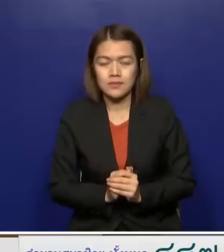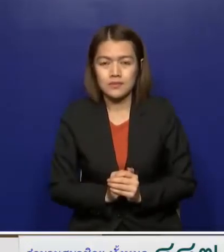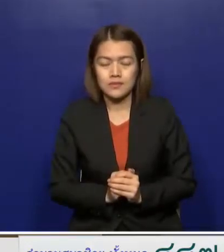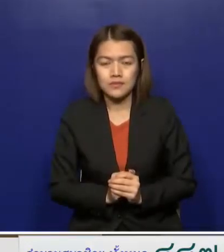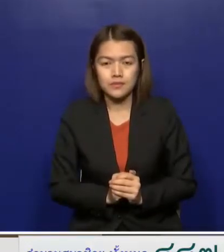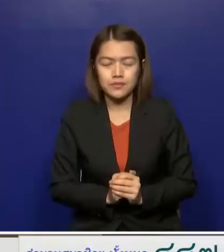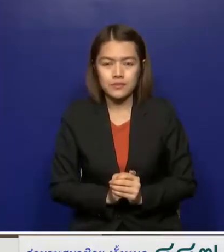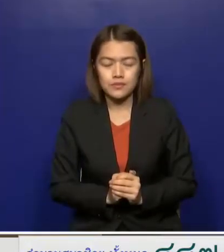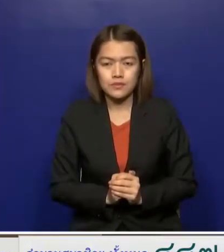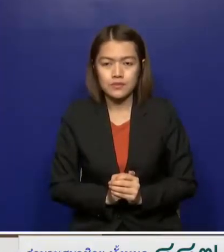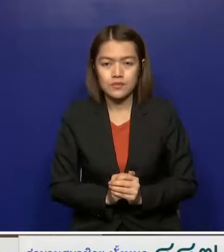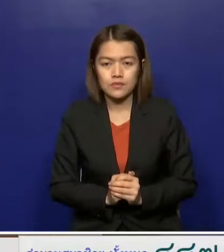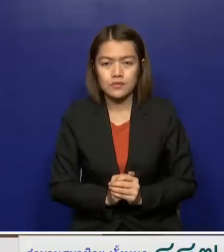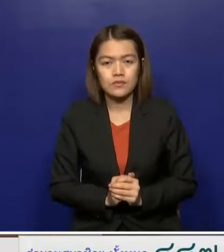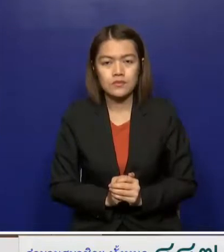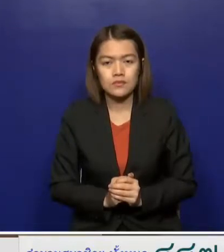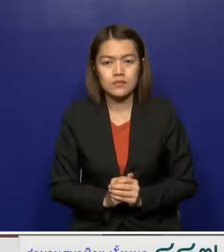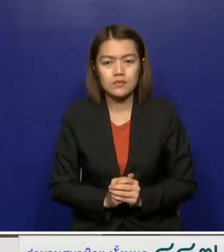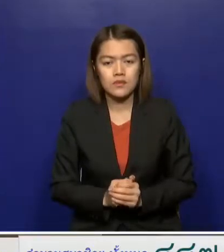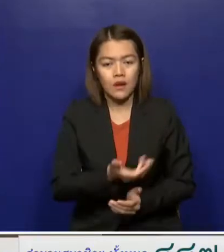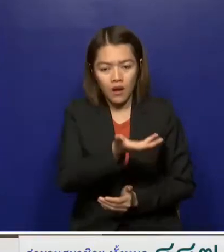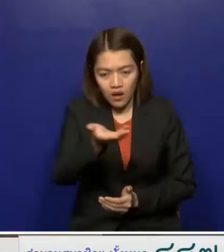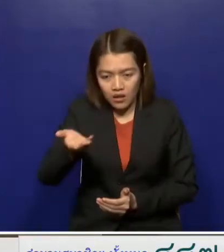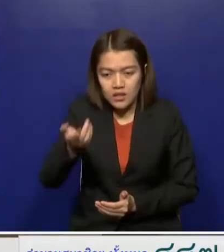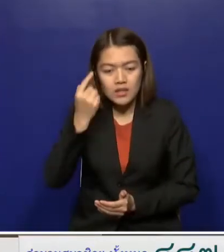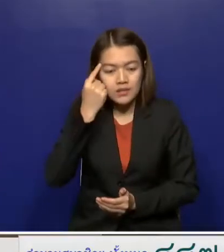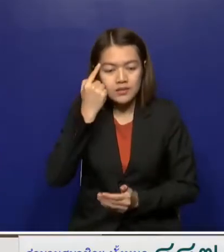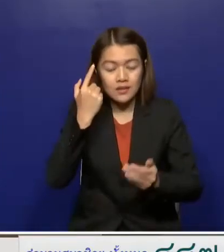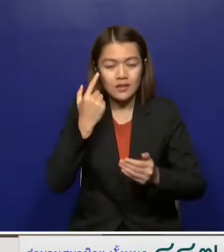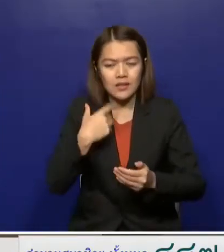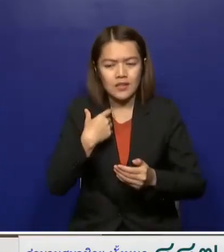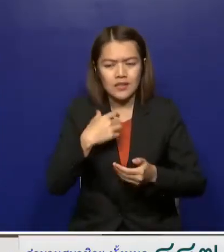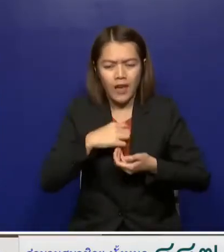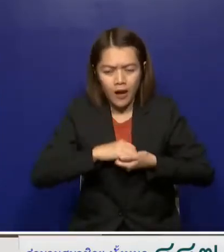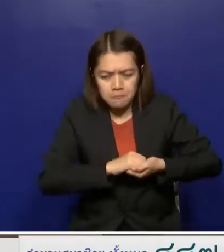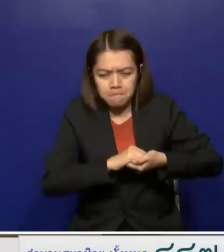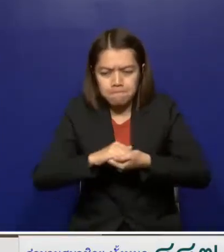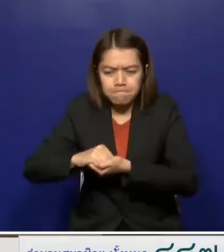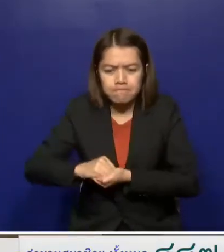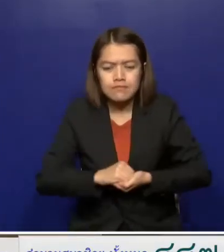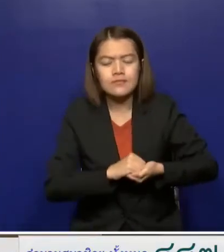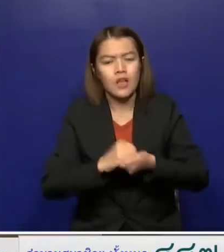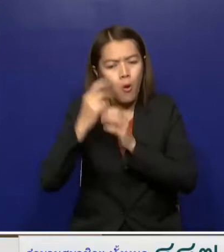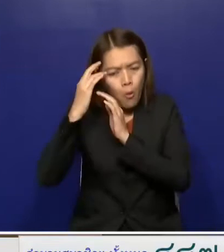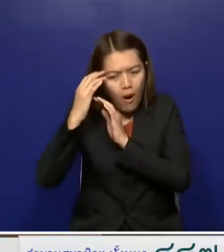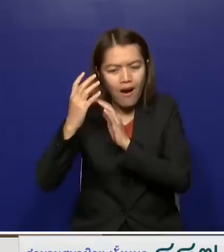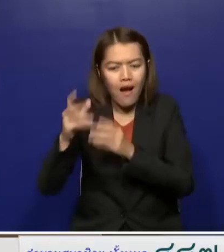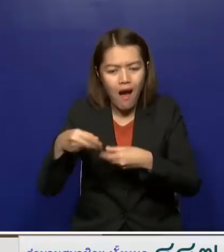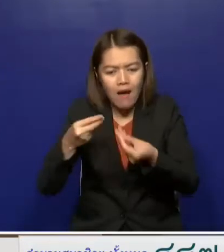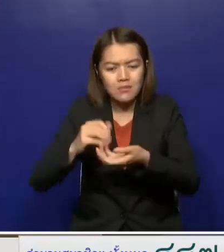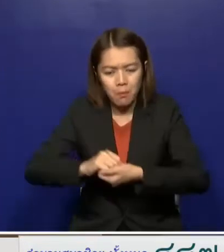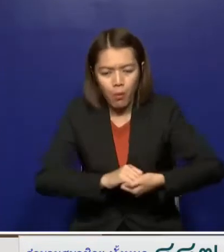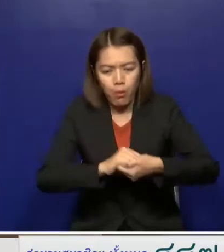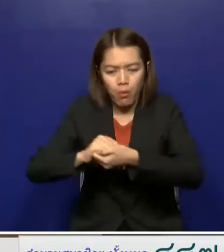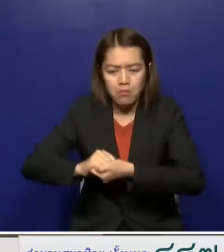หวังว่าจะเปนโค้ไlใกัสแงหาความรมมือ แล้สรางสภาคืนมาเพื่หวังวาจะเป็นไlในกัสแวงหา